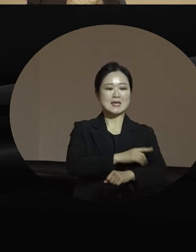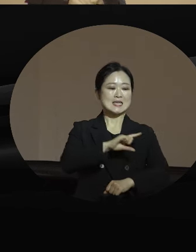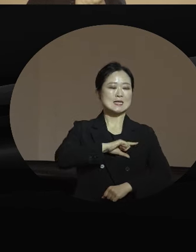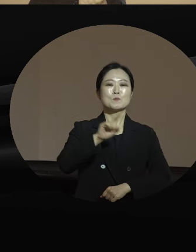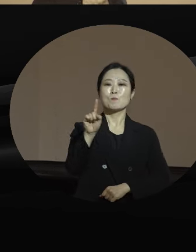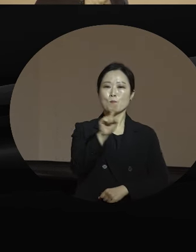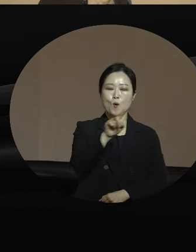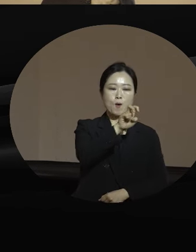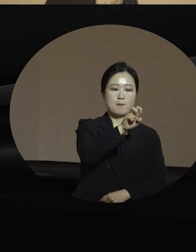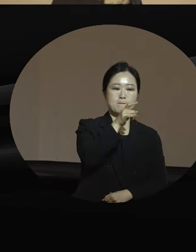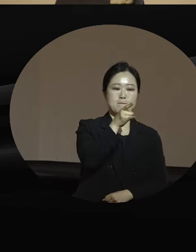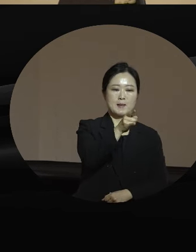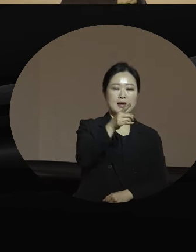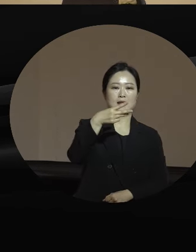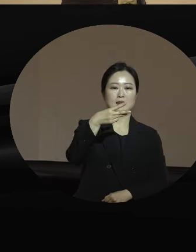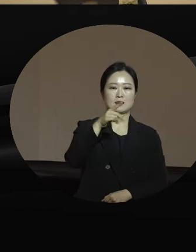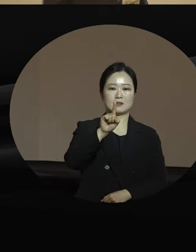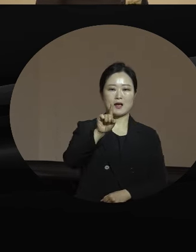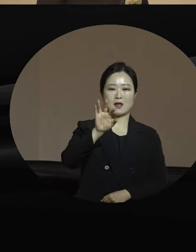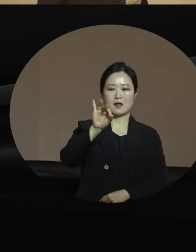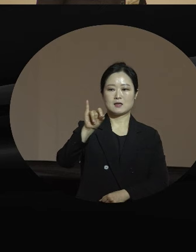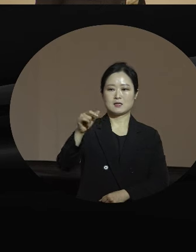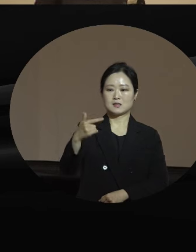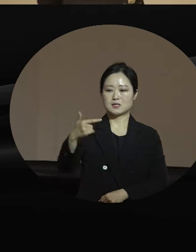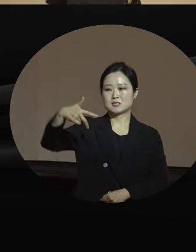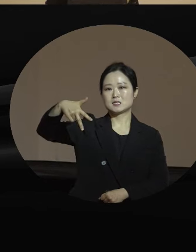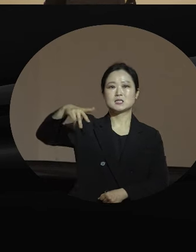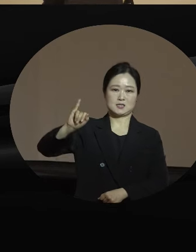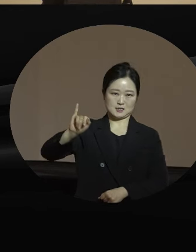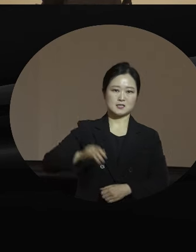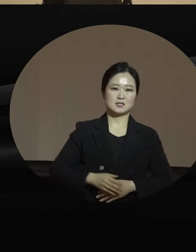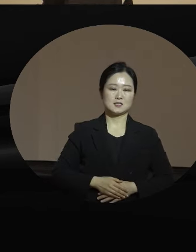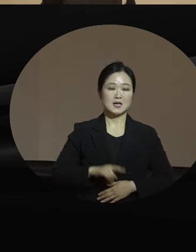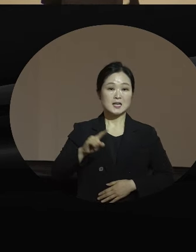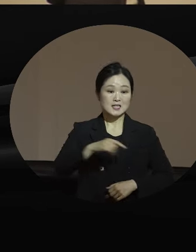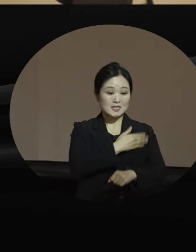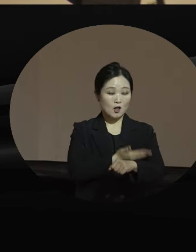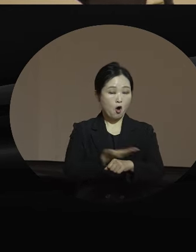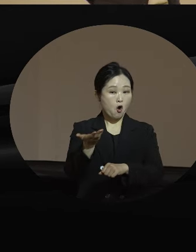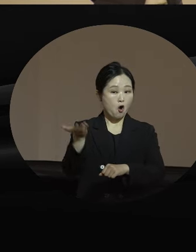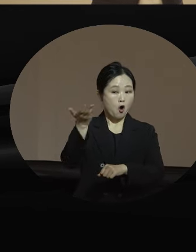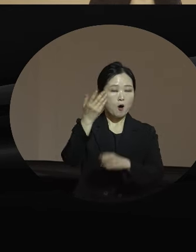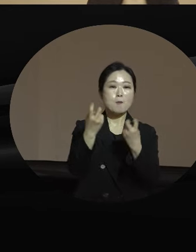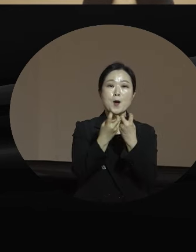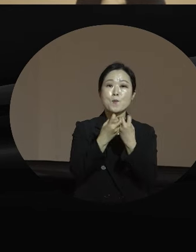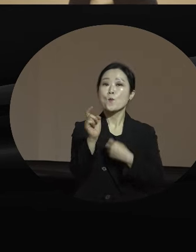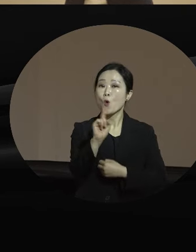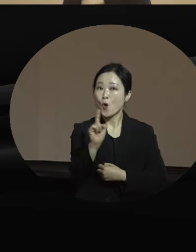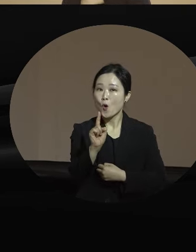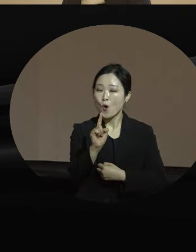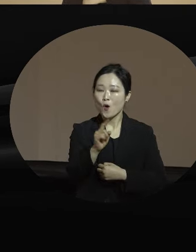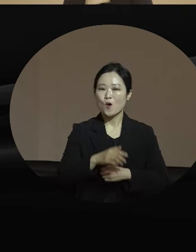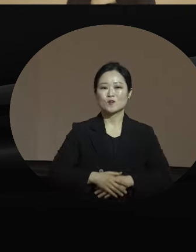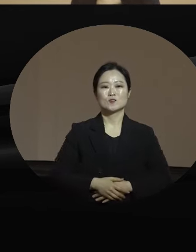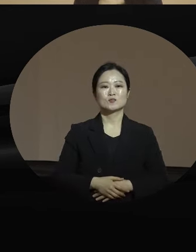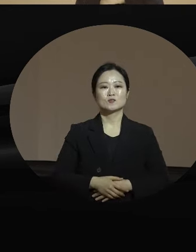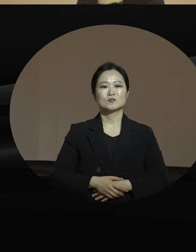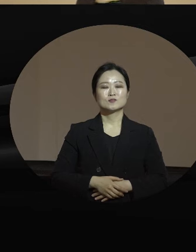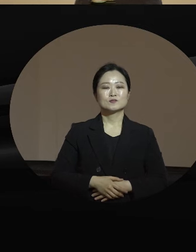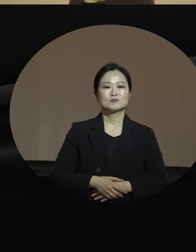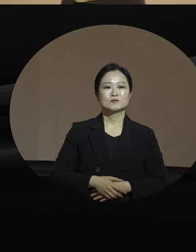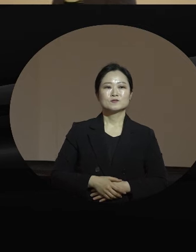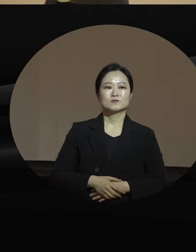능력이 지능이에요. 근데 이런 작업기억을 높이는 여러 가지 활동들 중에 가장 대표적인 것들이 우리가 흔히